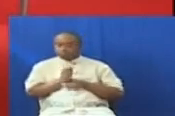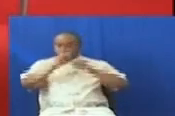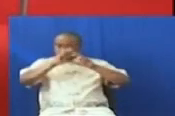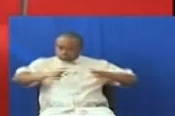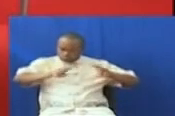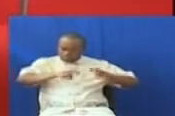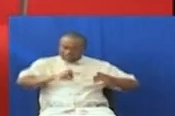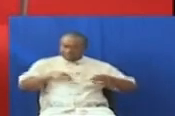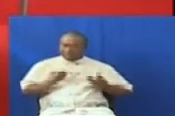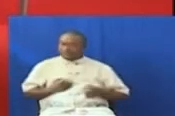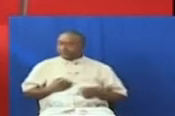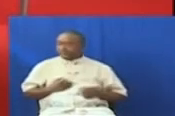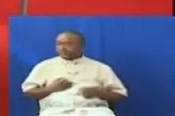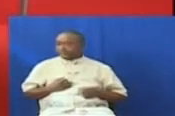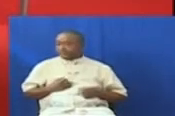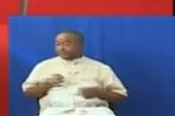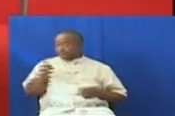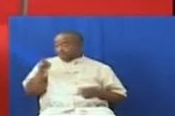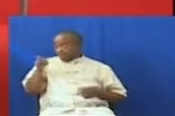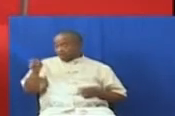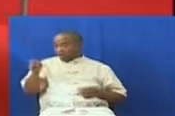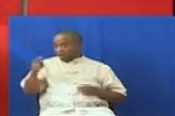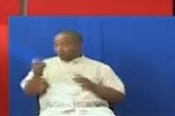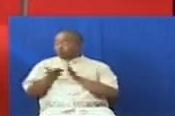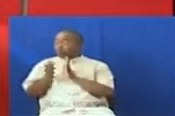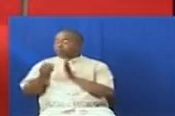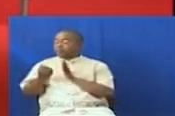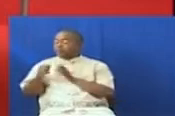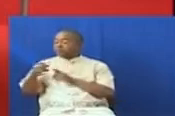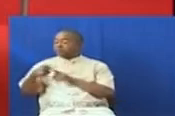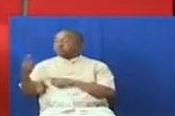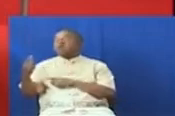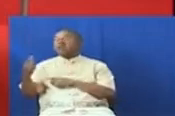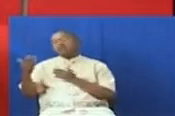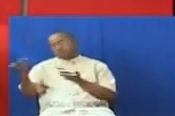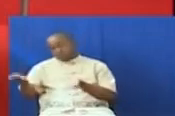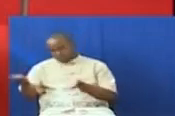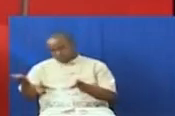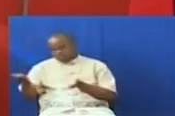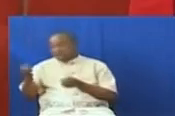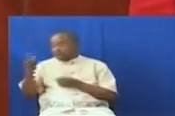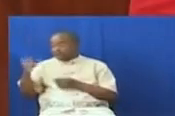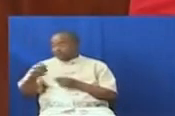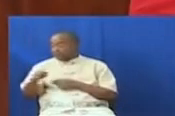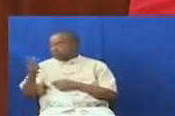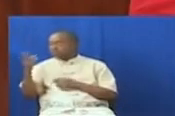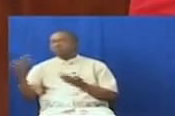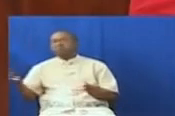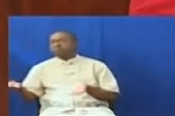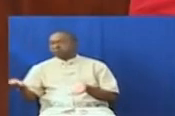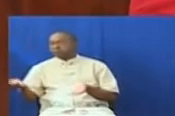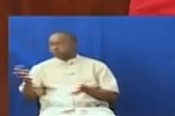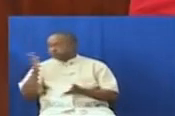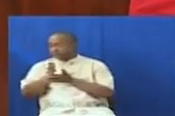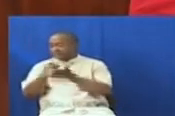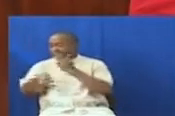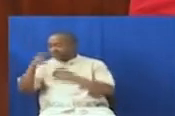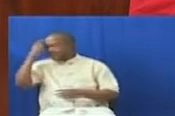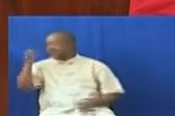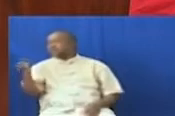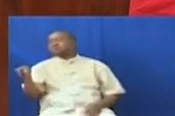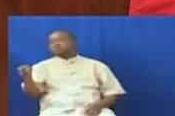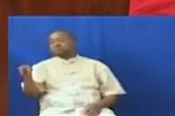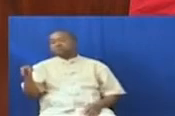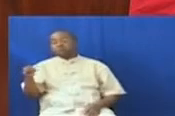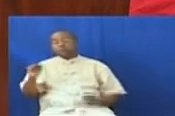inakuwaje halmashauri iombe milioni 100 labda tuseme, halafu ipelekewe milioni 200? Mheshimiwa Naibu Spika,